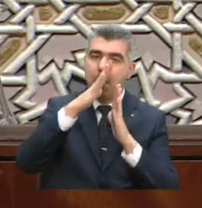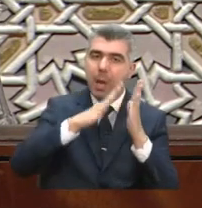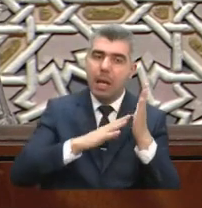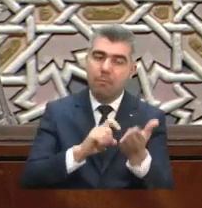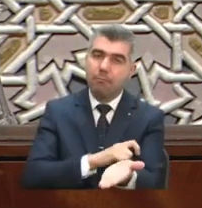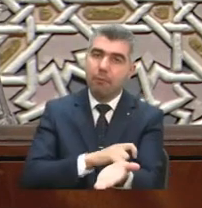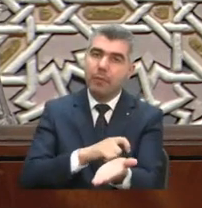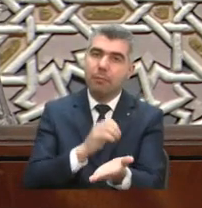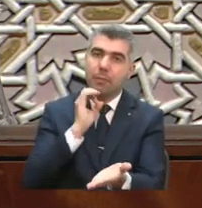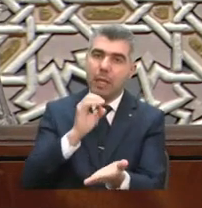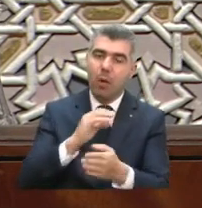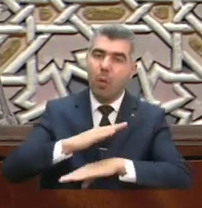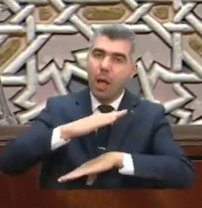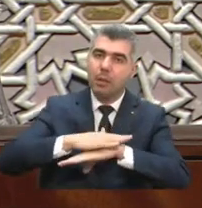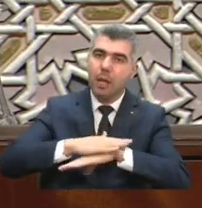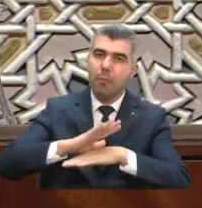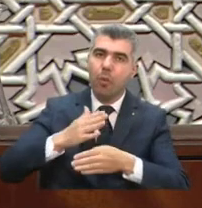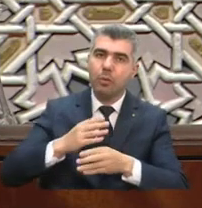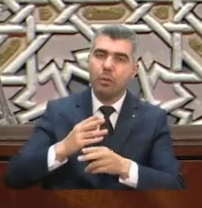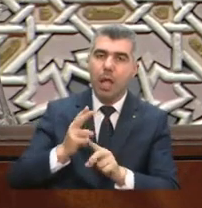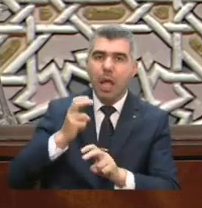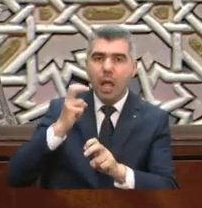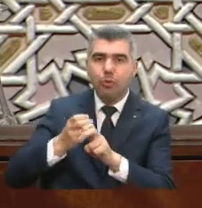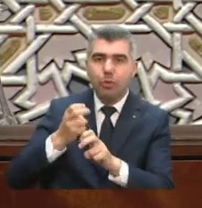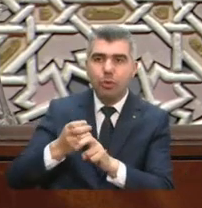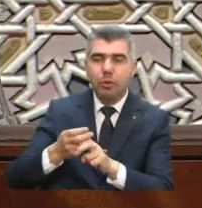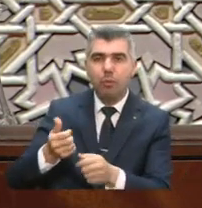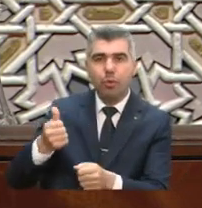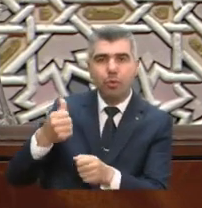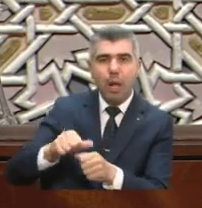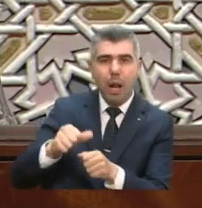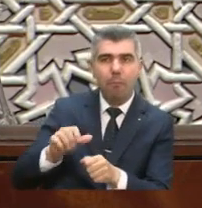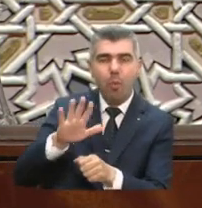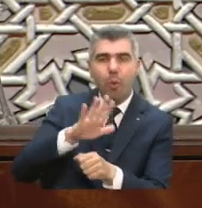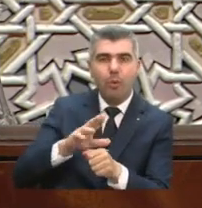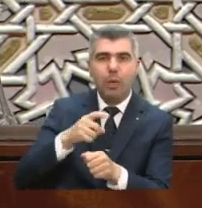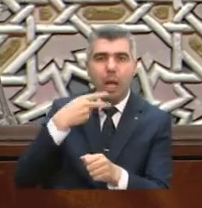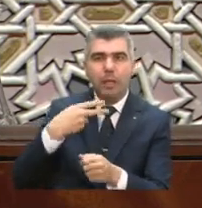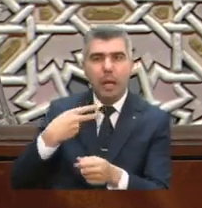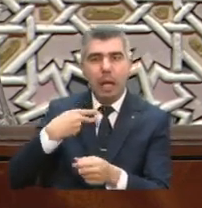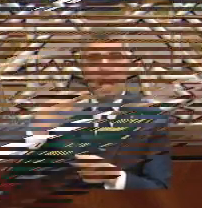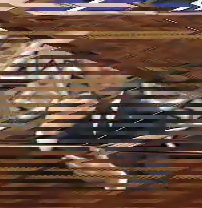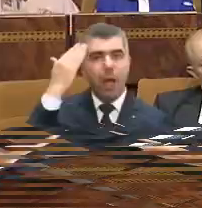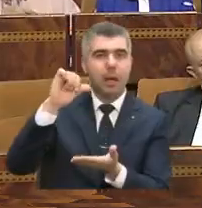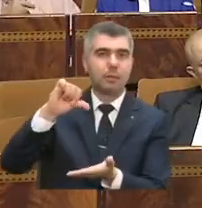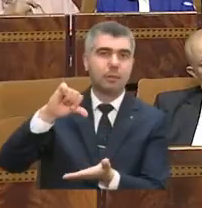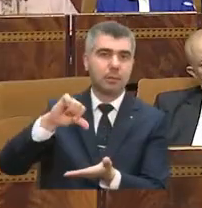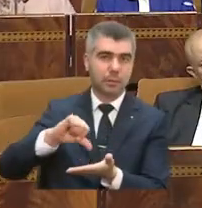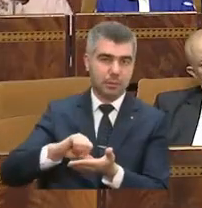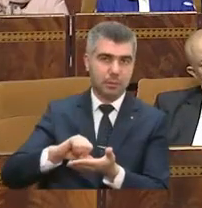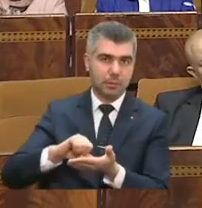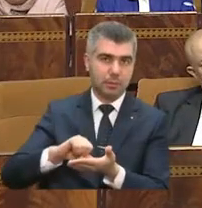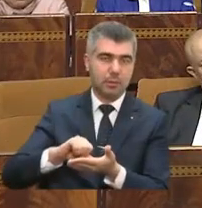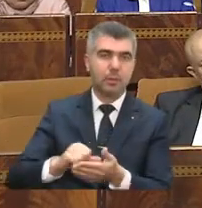محافظ ما كيبغيش لا المخدرات ولا السكر ولا الكلام النابي. شكرا سيد. نقول لكم السيد